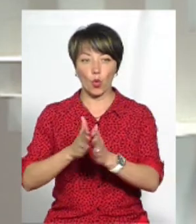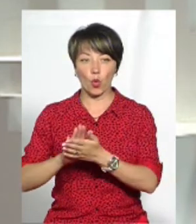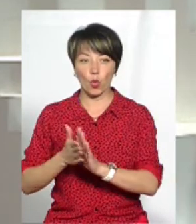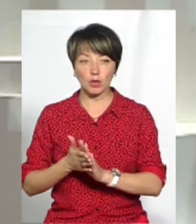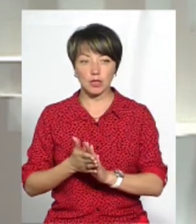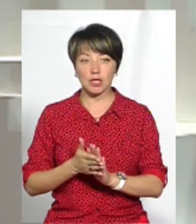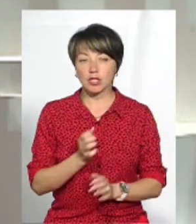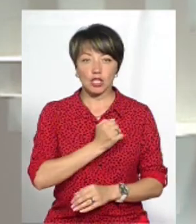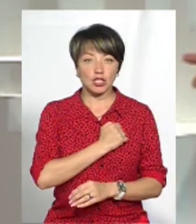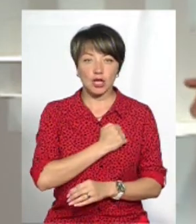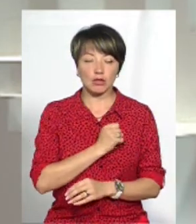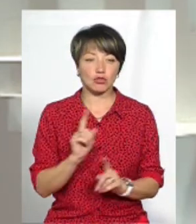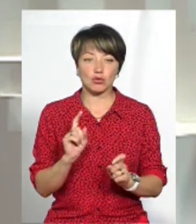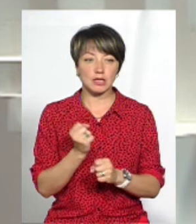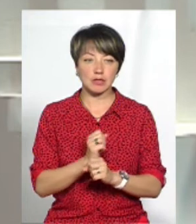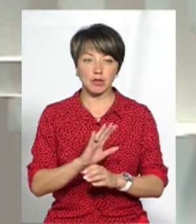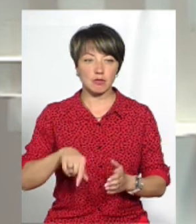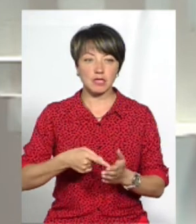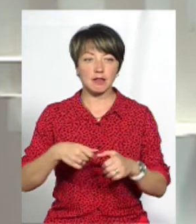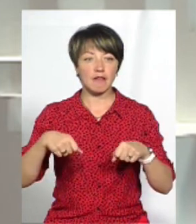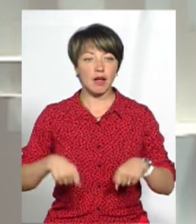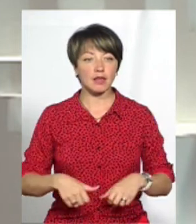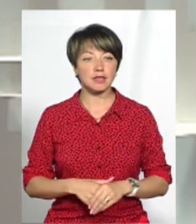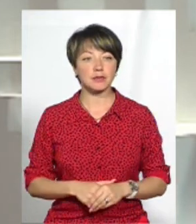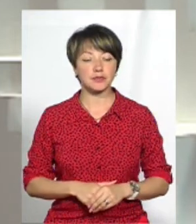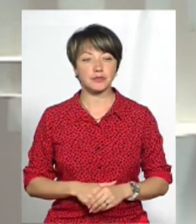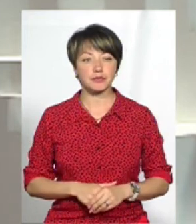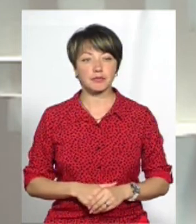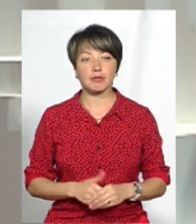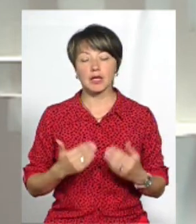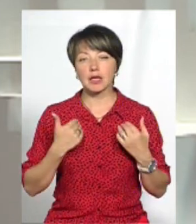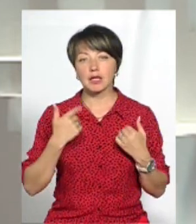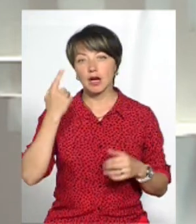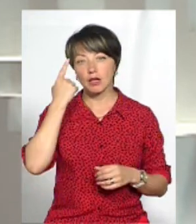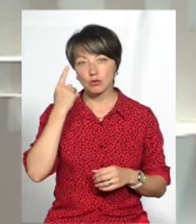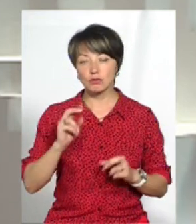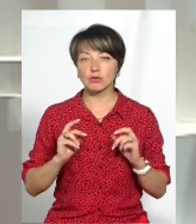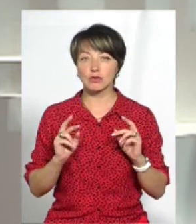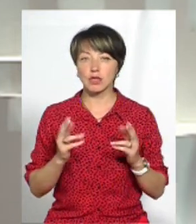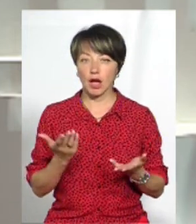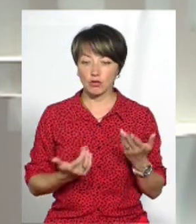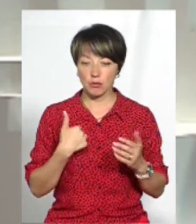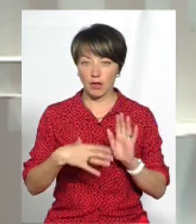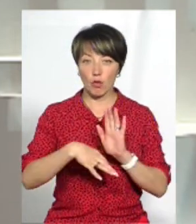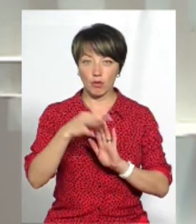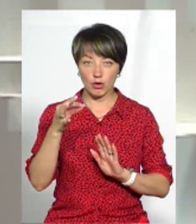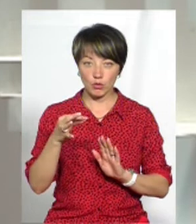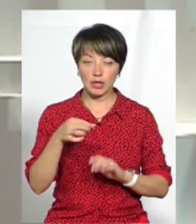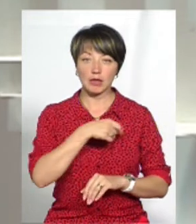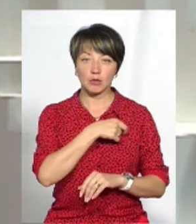угоди. Ну, на жаль, щось не спрацювало в міській владі. Я думаю, що я, якщо мене оберуть,